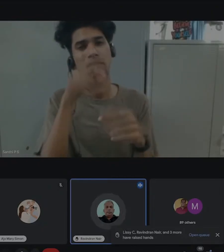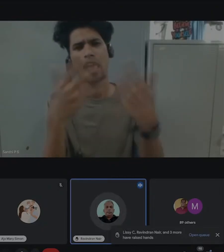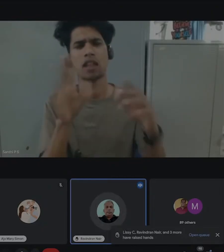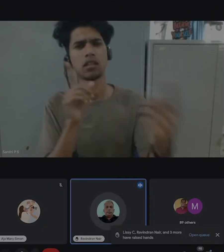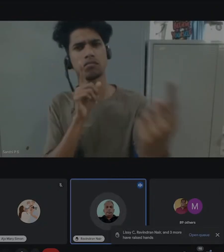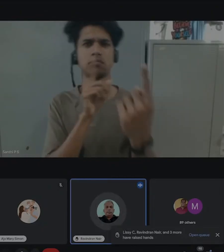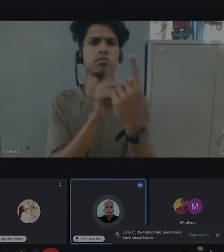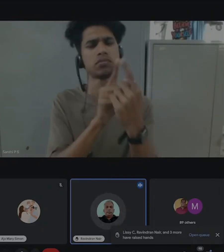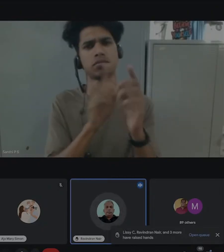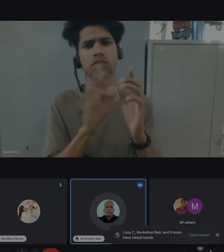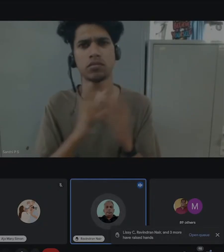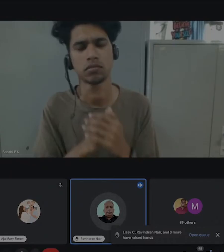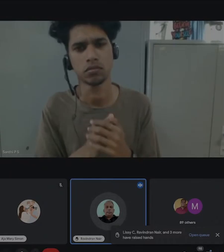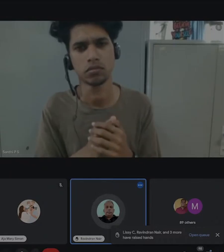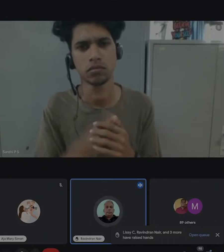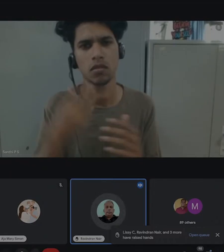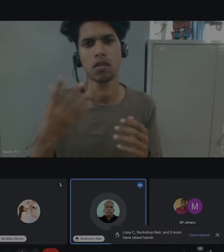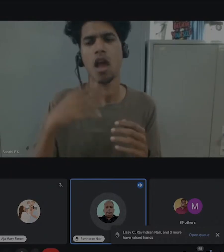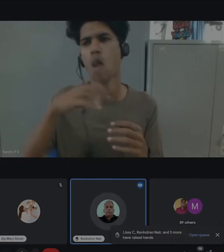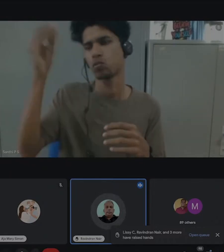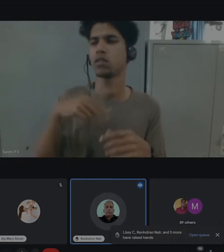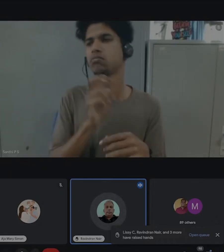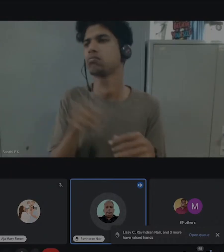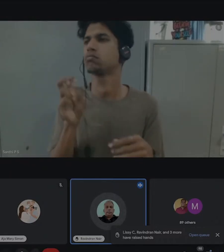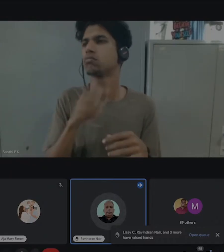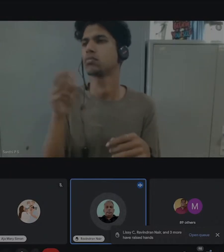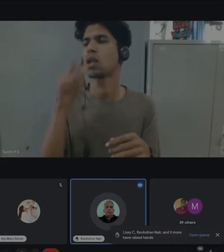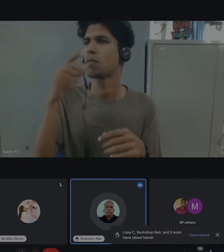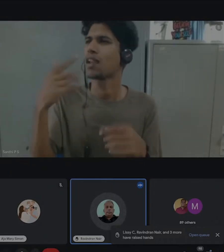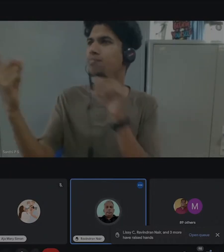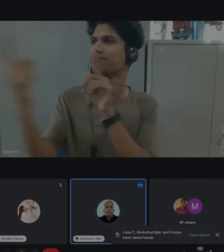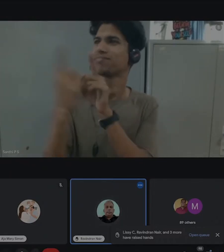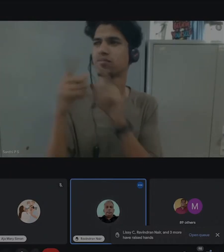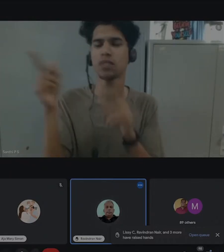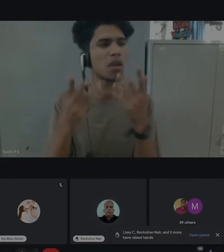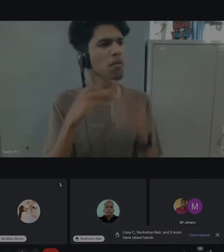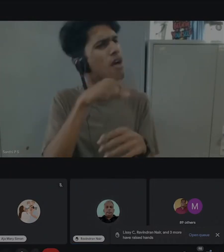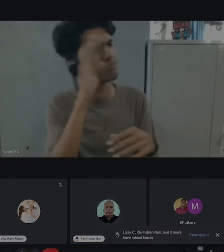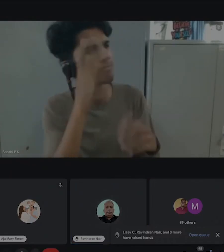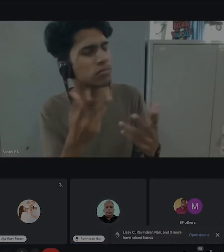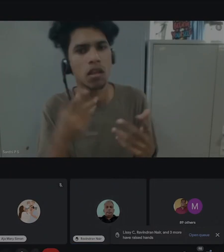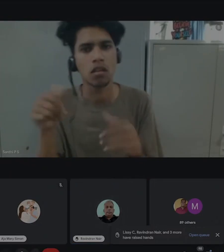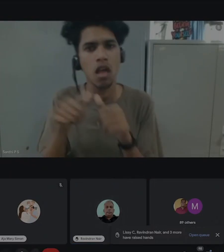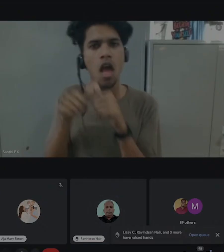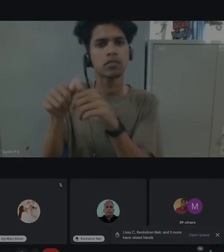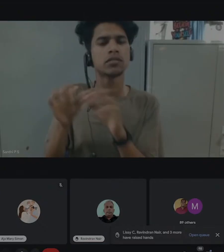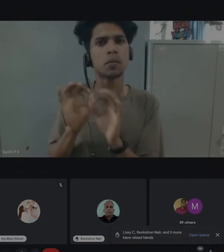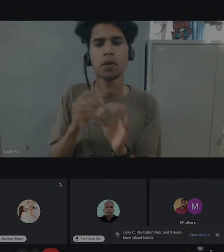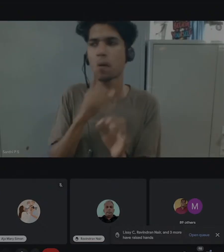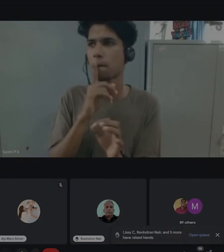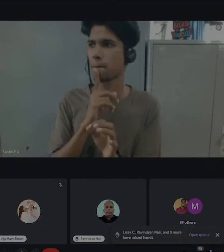അല്ലെ പുറത്തെങ്ങാനും പോകുമ്പോ ആരെങ്കിലും എന്തെങ്കിലും ചോദിച്ചാൽ അവൻ ഒന്നും സംസാരിക്കില്ല. അപ്പൊ